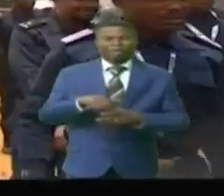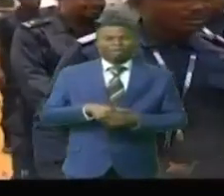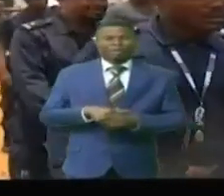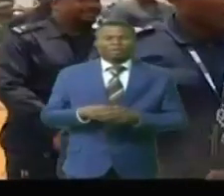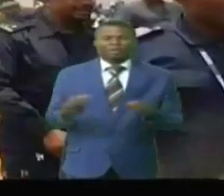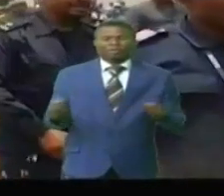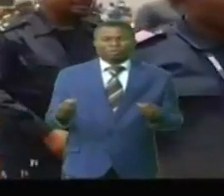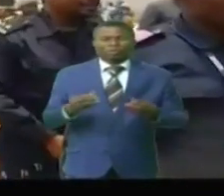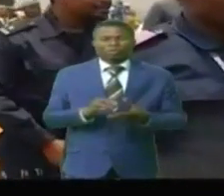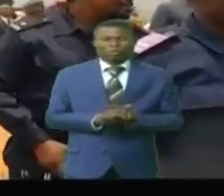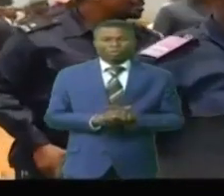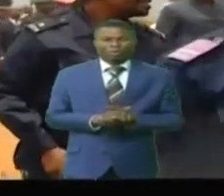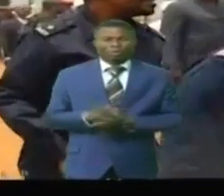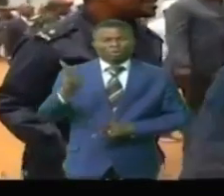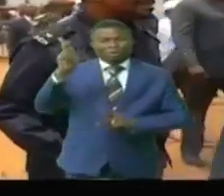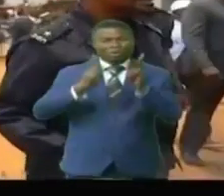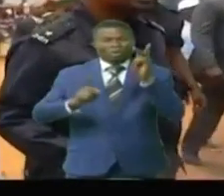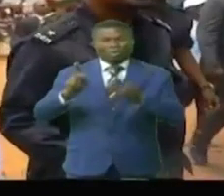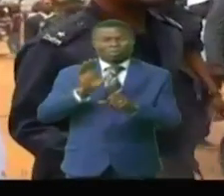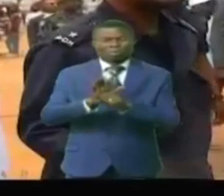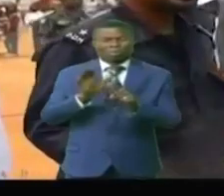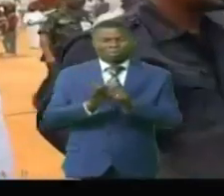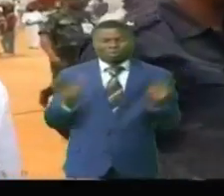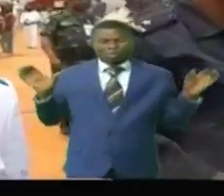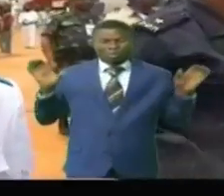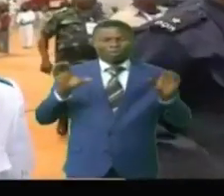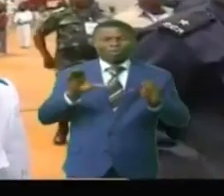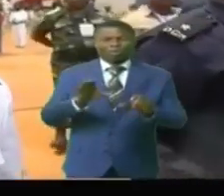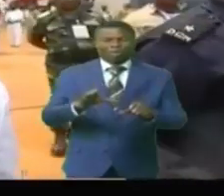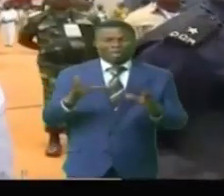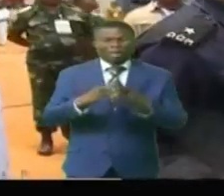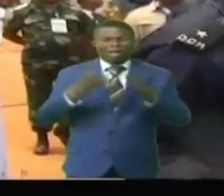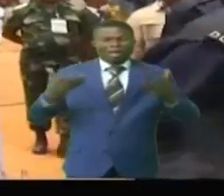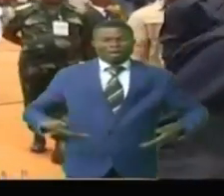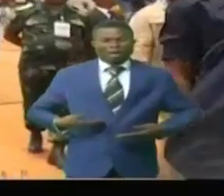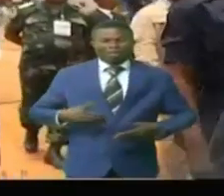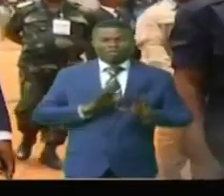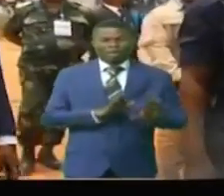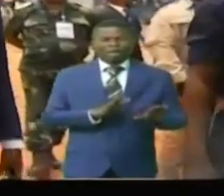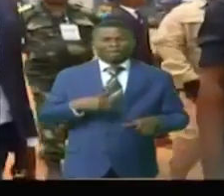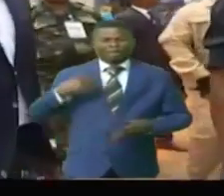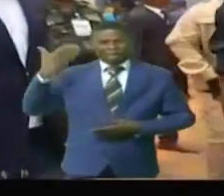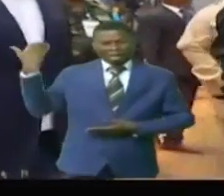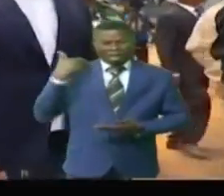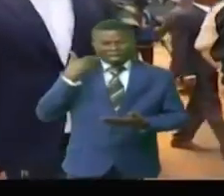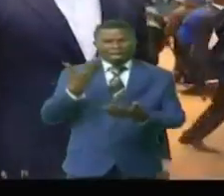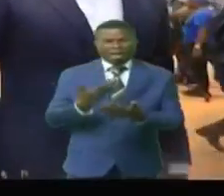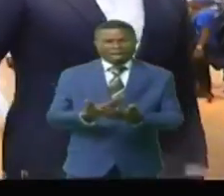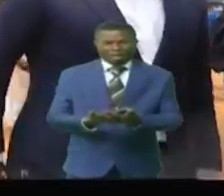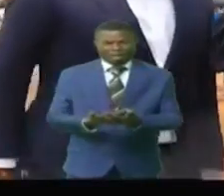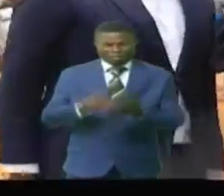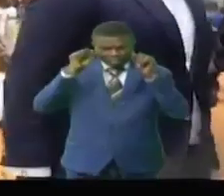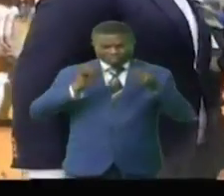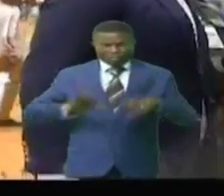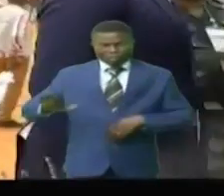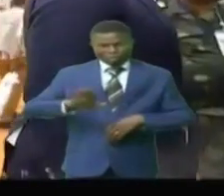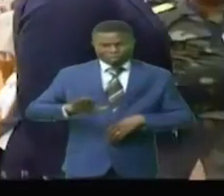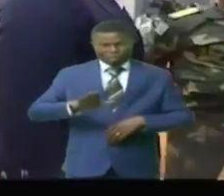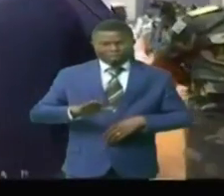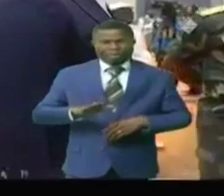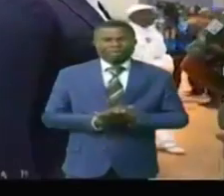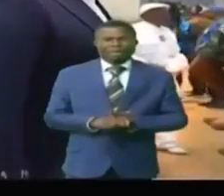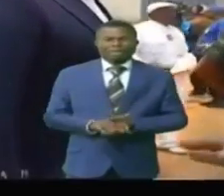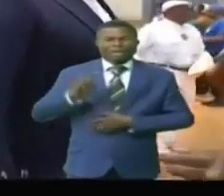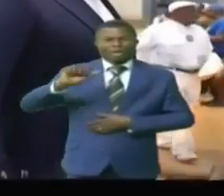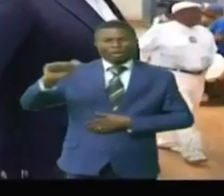donc, cette population en liesse attend avec joie l'arrivée du président de la République, le chef de l'État, qui nous a honorés par sa